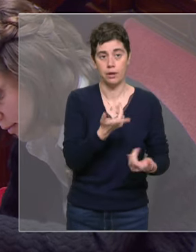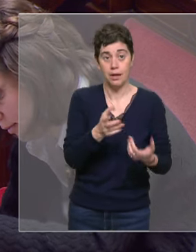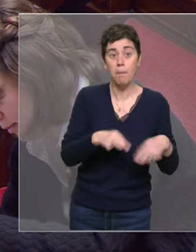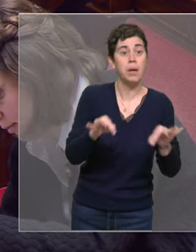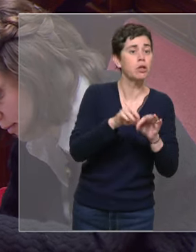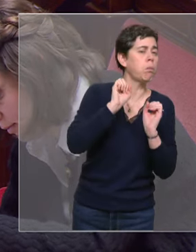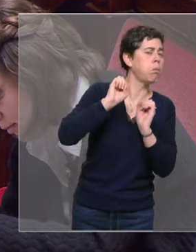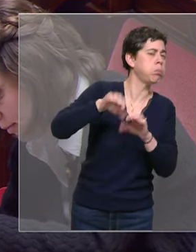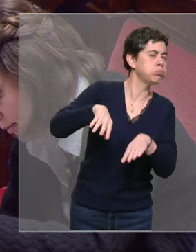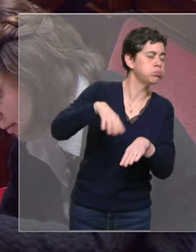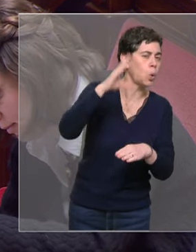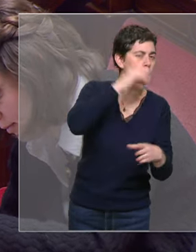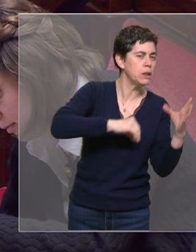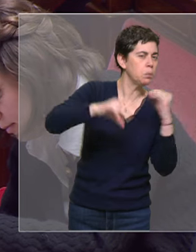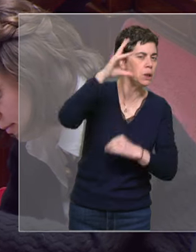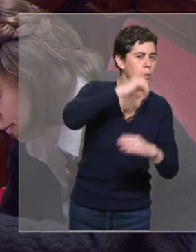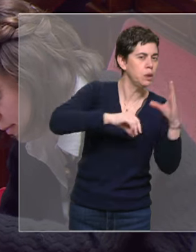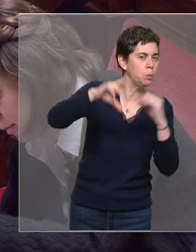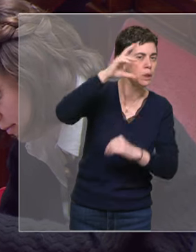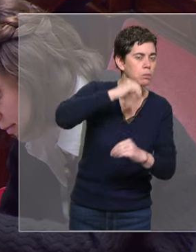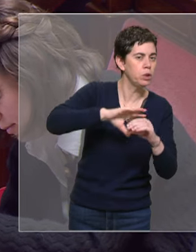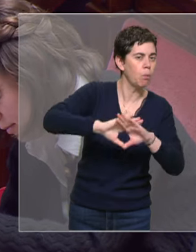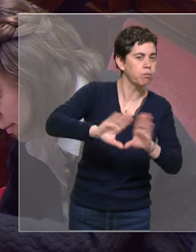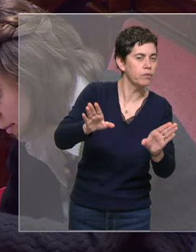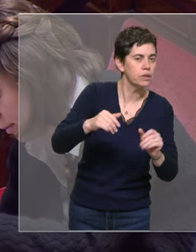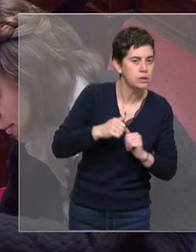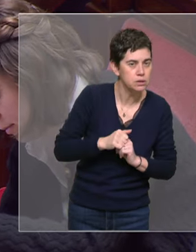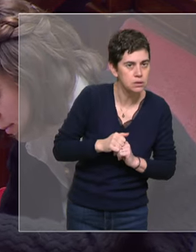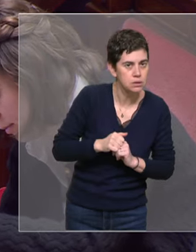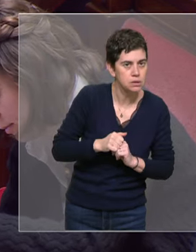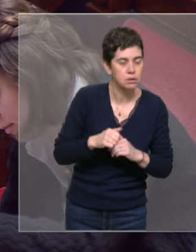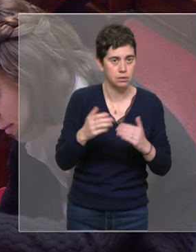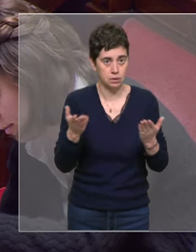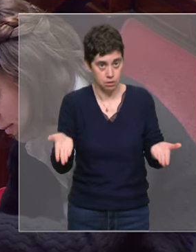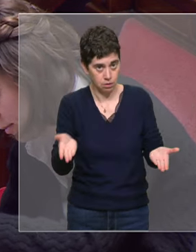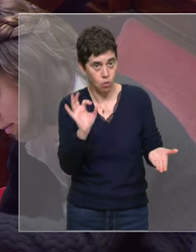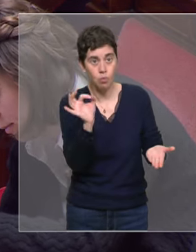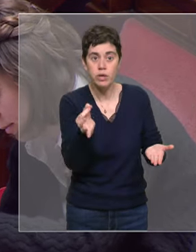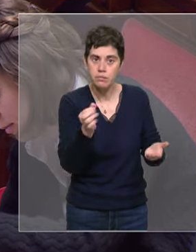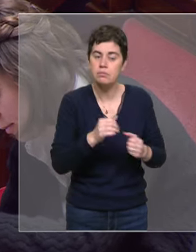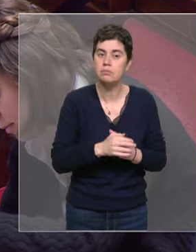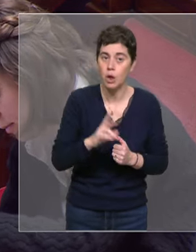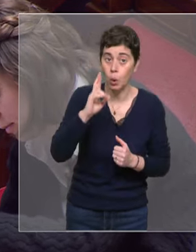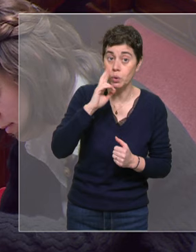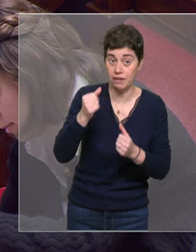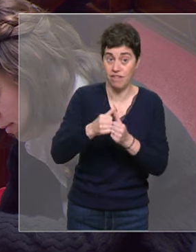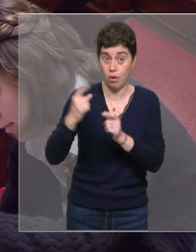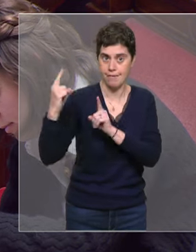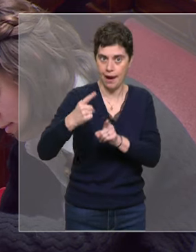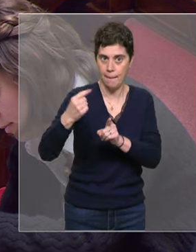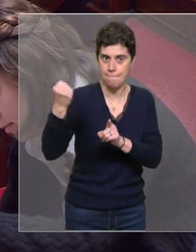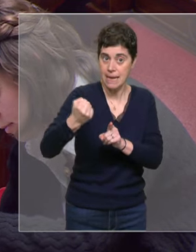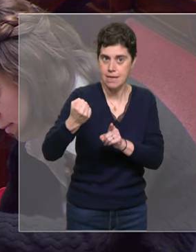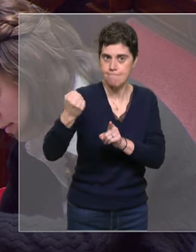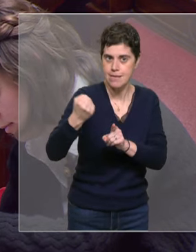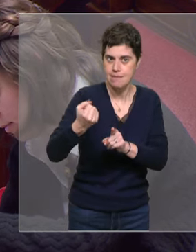qui l'ont soutenu, défendu, voire idolâtré. Alors oui, la Russie durcit le conflit. C'est le